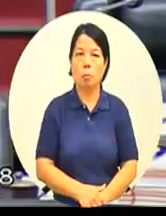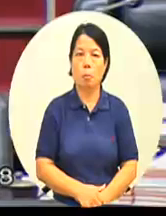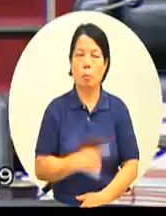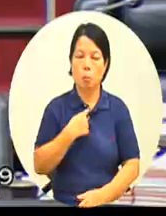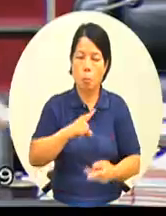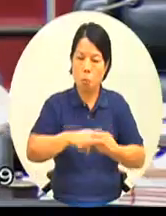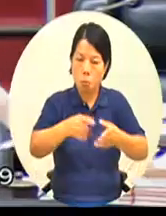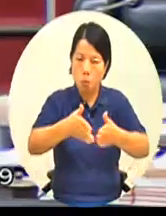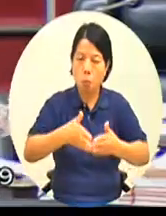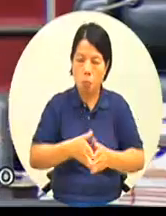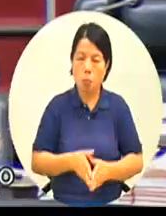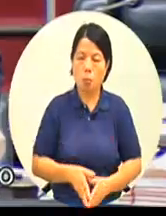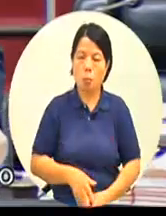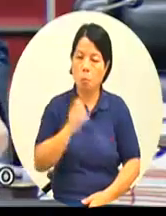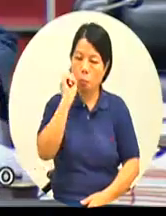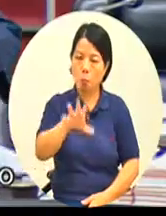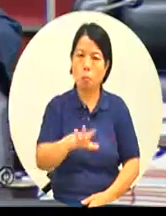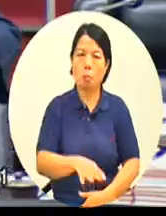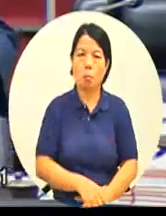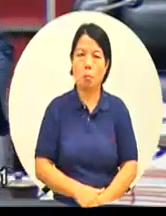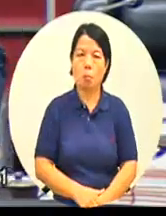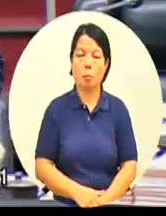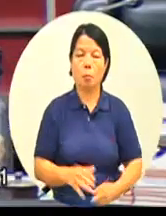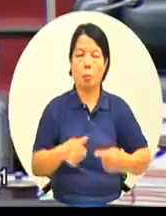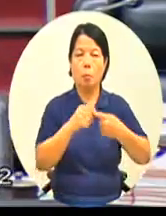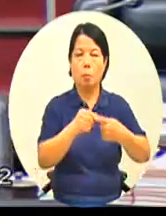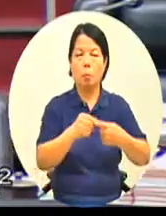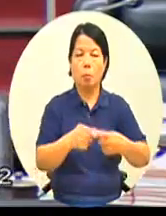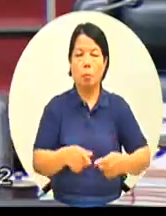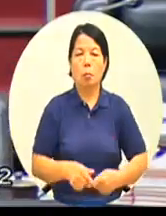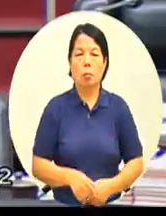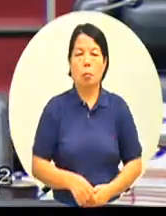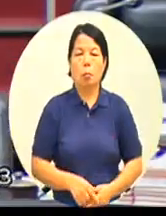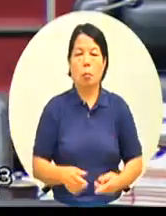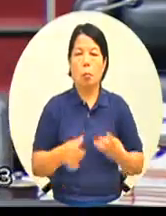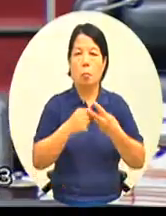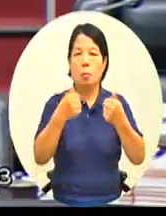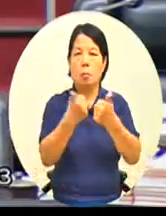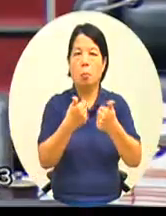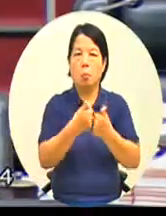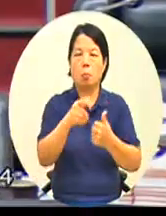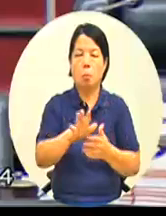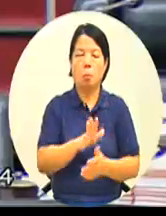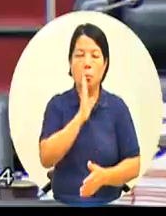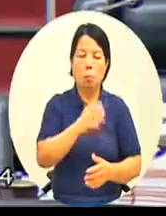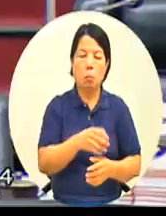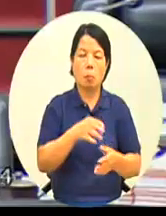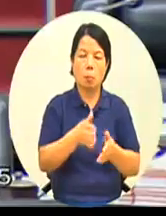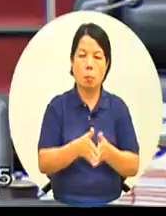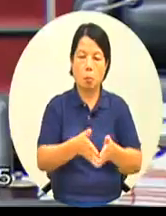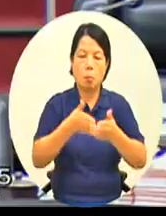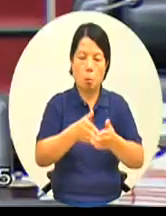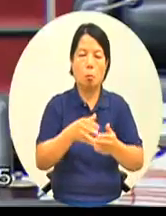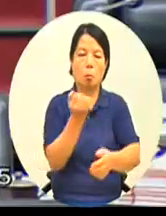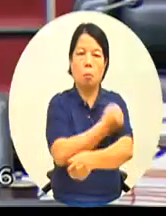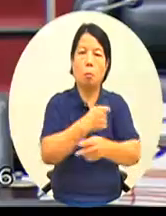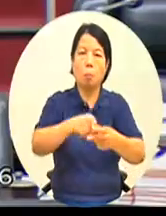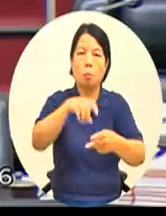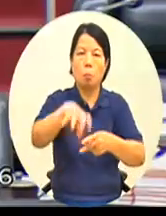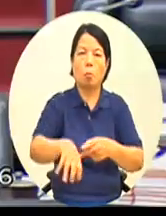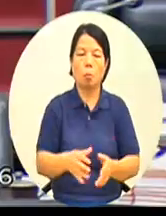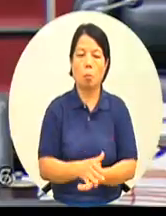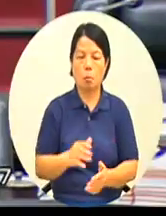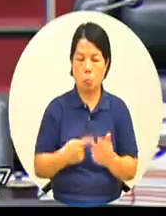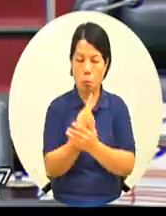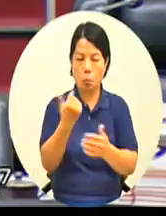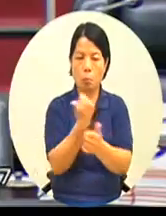要要求你的事情。 好， 这是第一个。三个会期呢，我就要求劳工局因为上次劳工局只有代理局